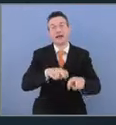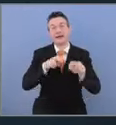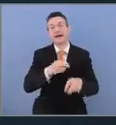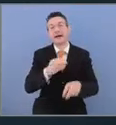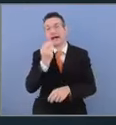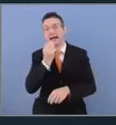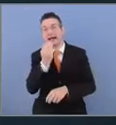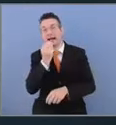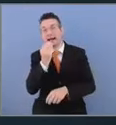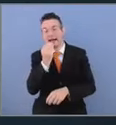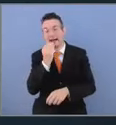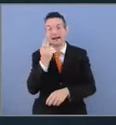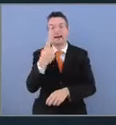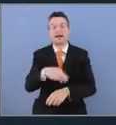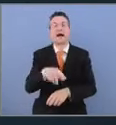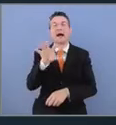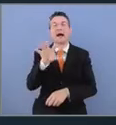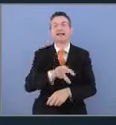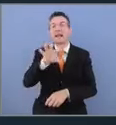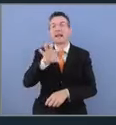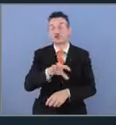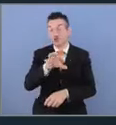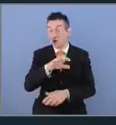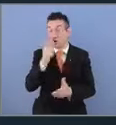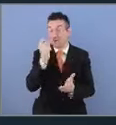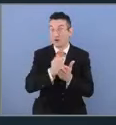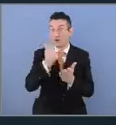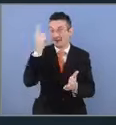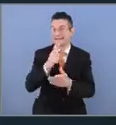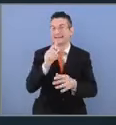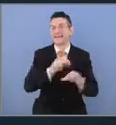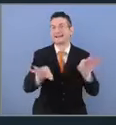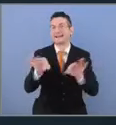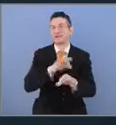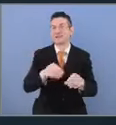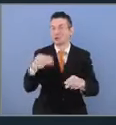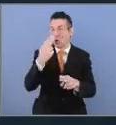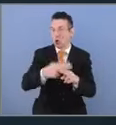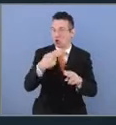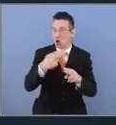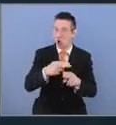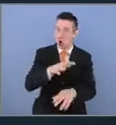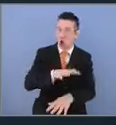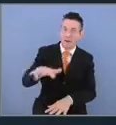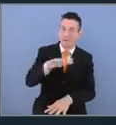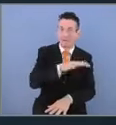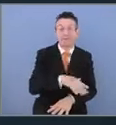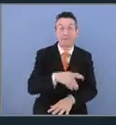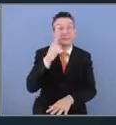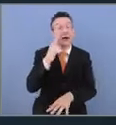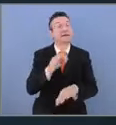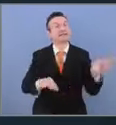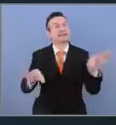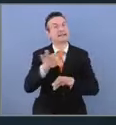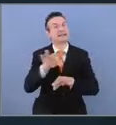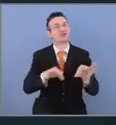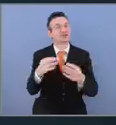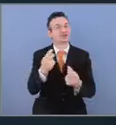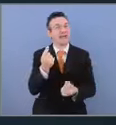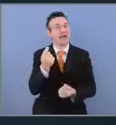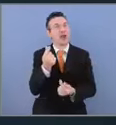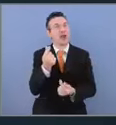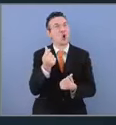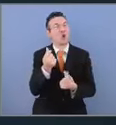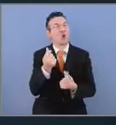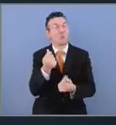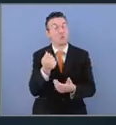regione così strategica come la regione Lazio, la regione di Roma, e la strategicità di questa nostra economia sia fondamentale proprio all'interno